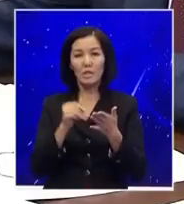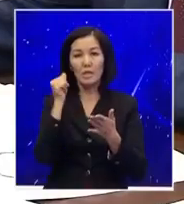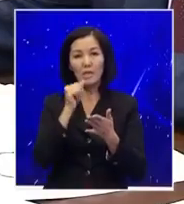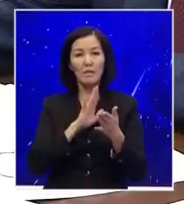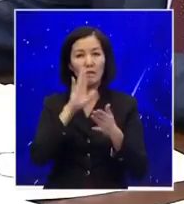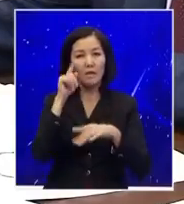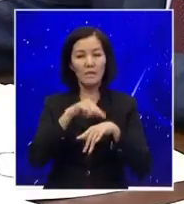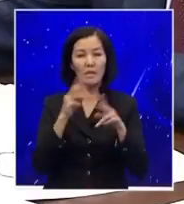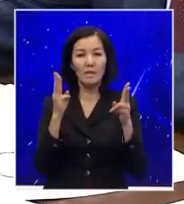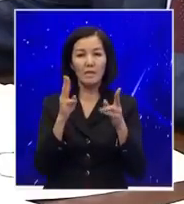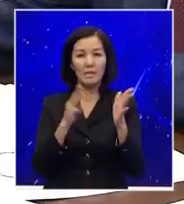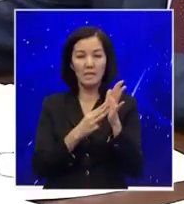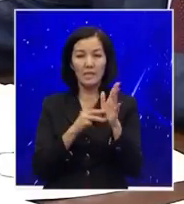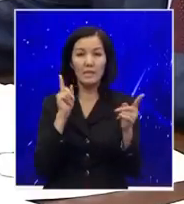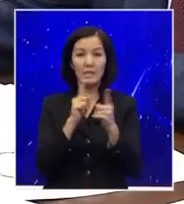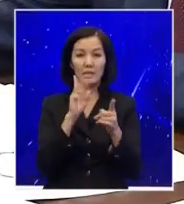жинап, бұны